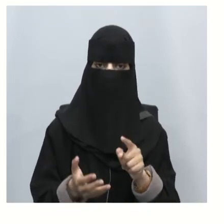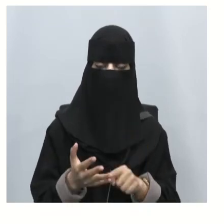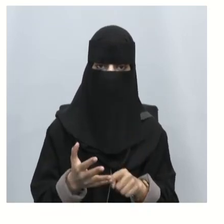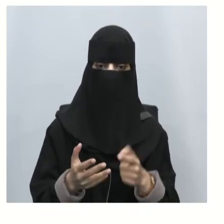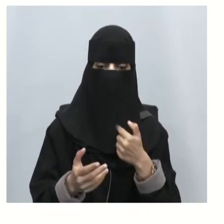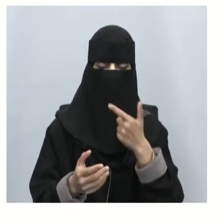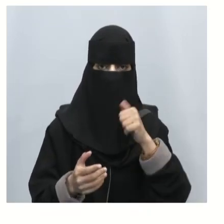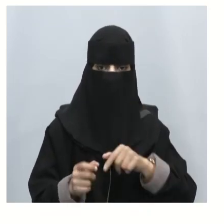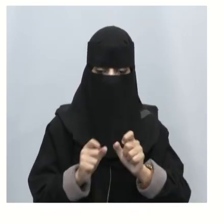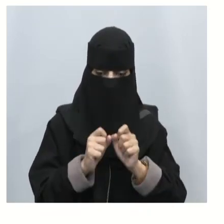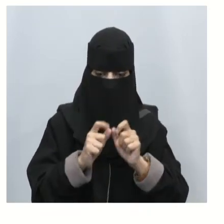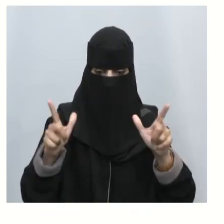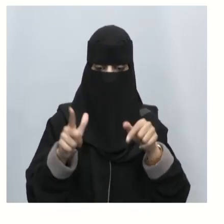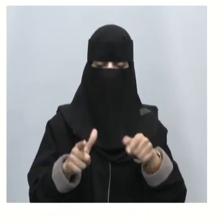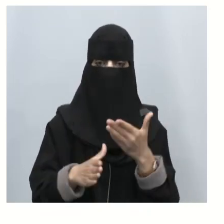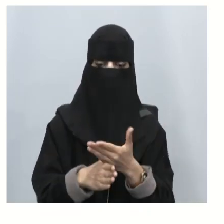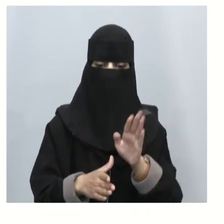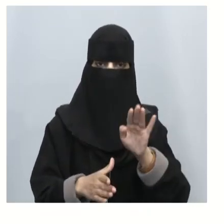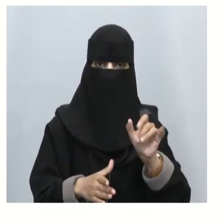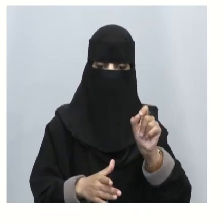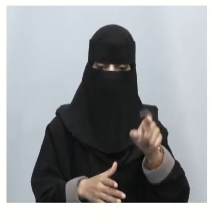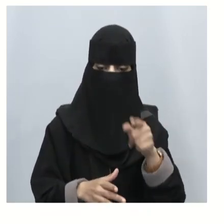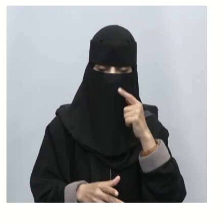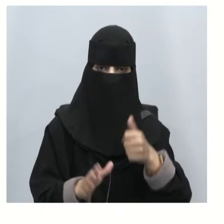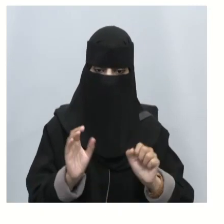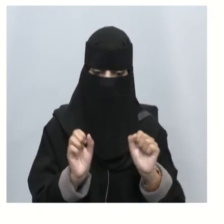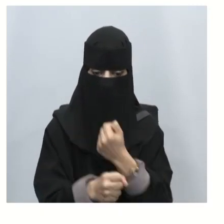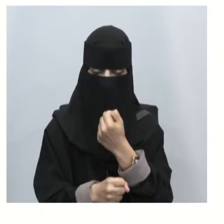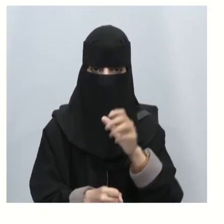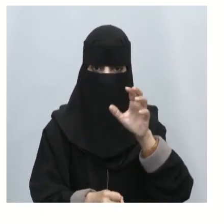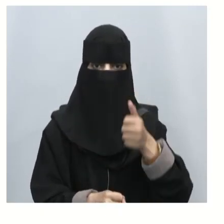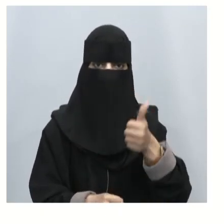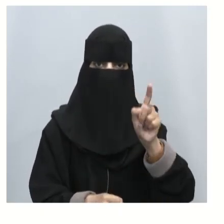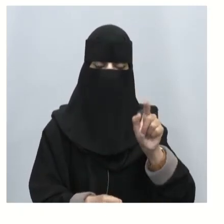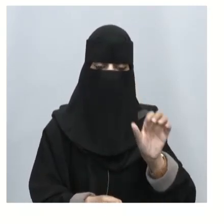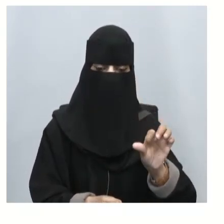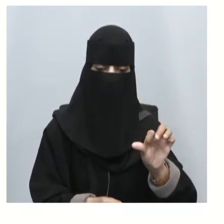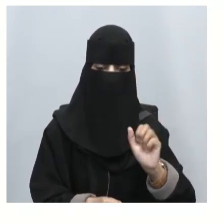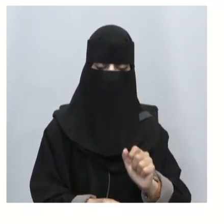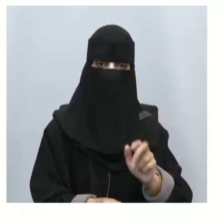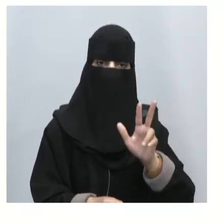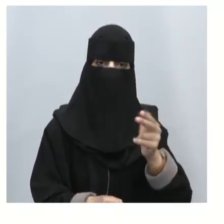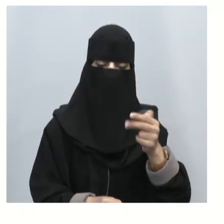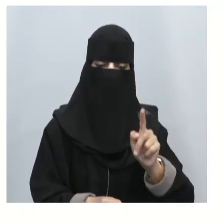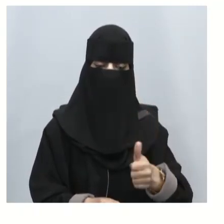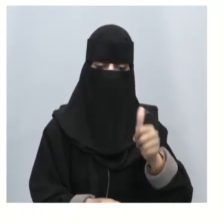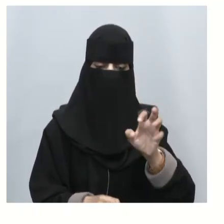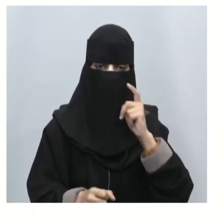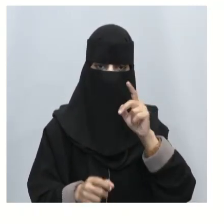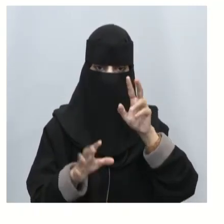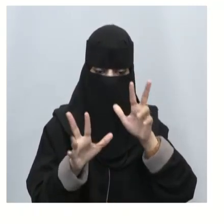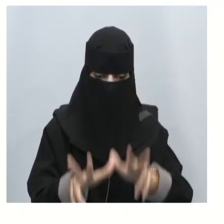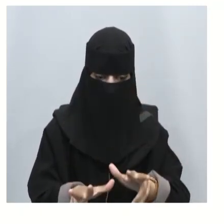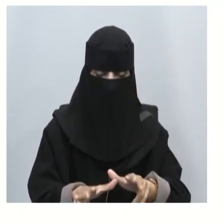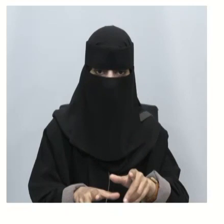نريد ان نوضح كيف تمكن ابو العباس من تثبيت حكم الدوله الامويه في تلك الفتره